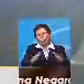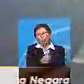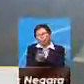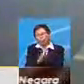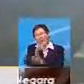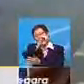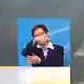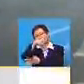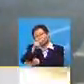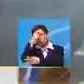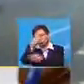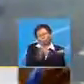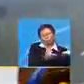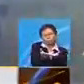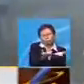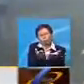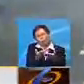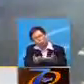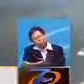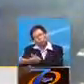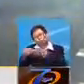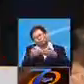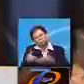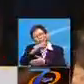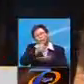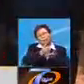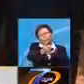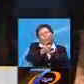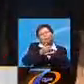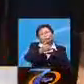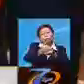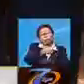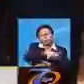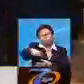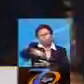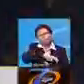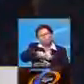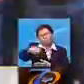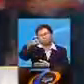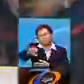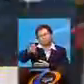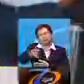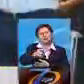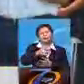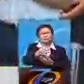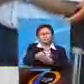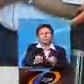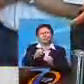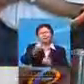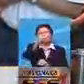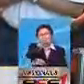spad untuk memberi perkhidmatan berterusan dalam membantu industri pengangkutan awam pejabat Wilayah selatan setakat ini